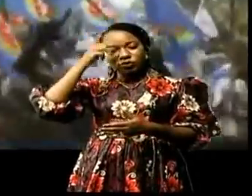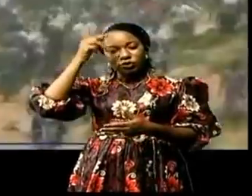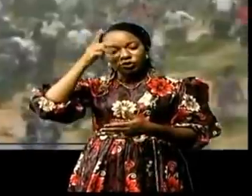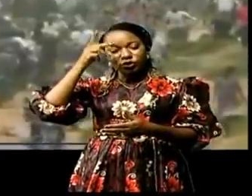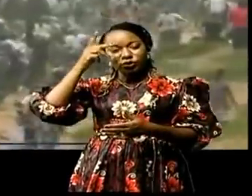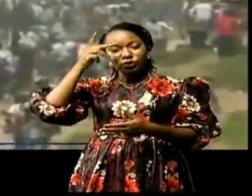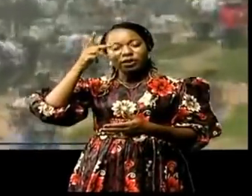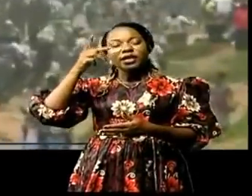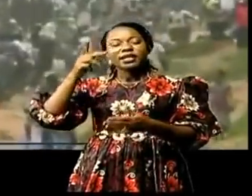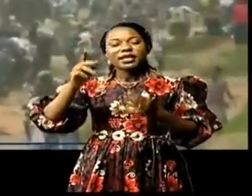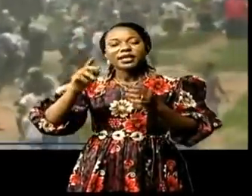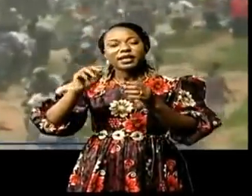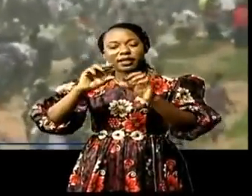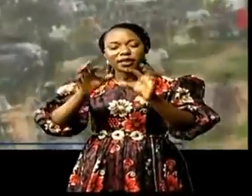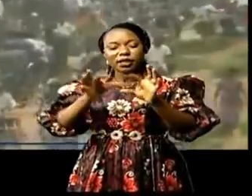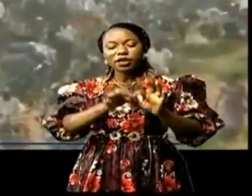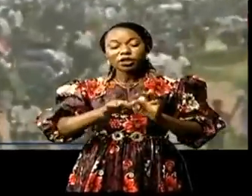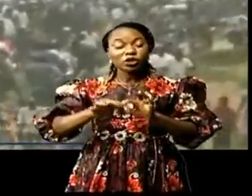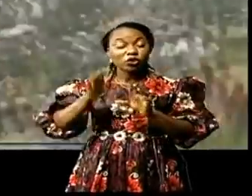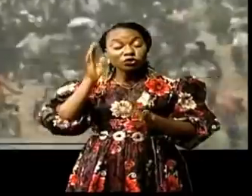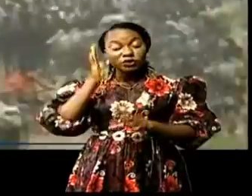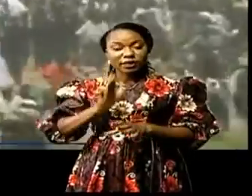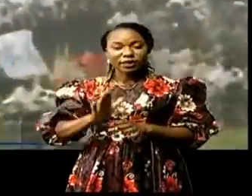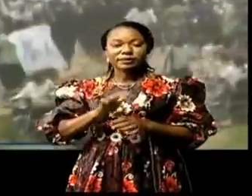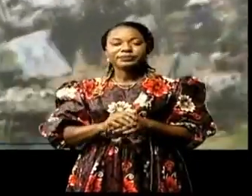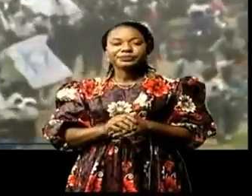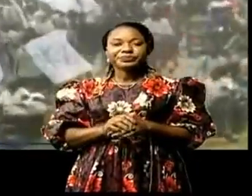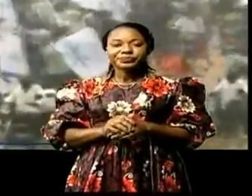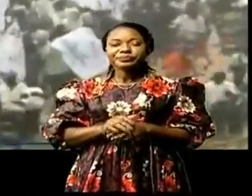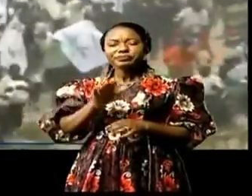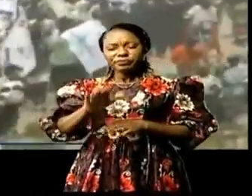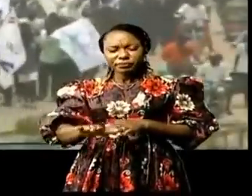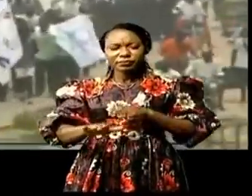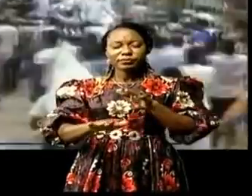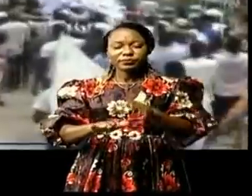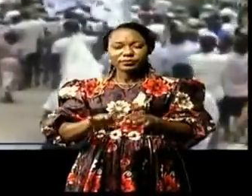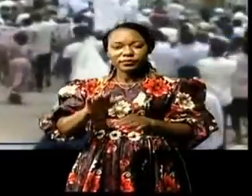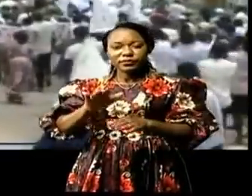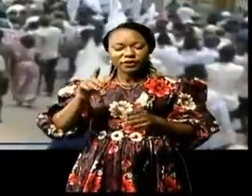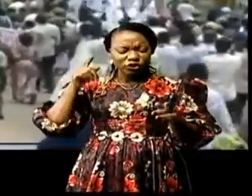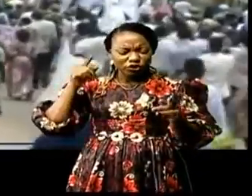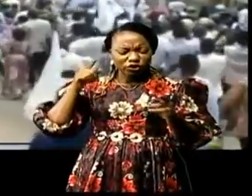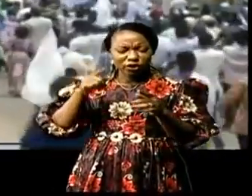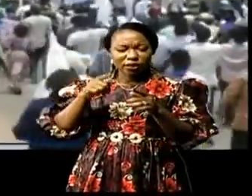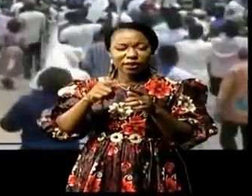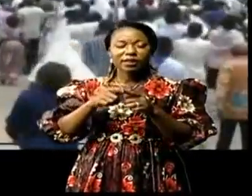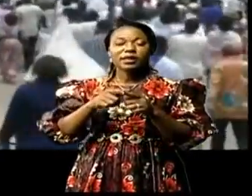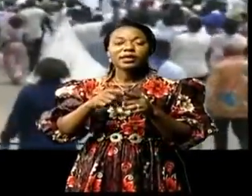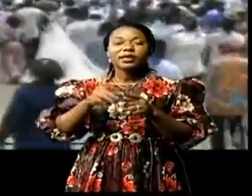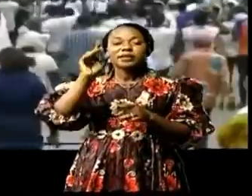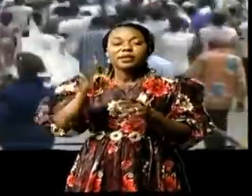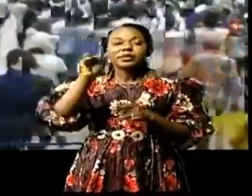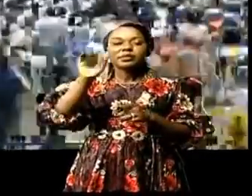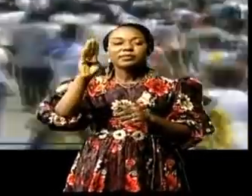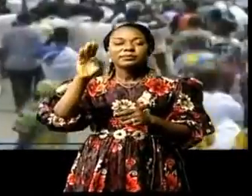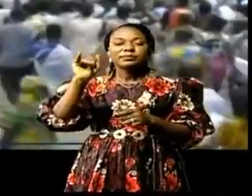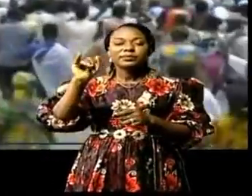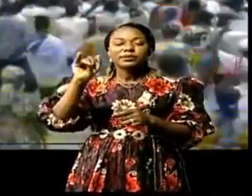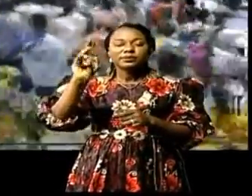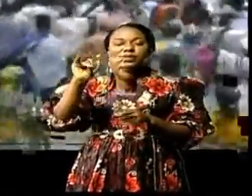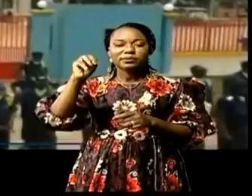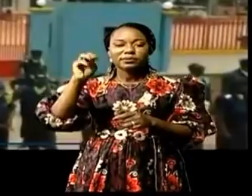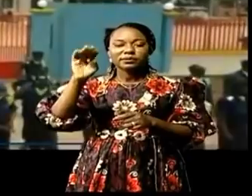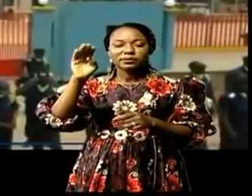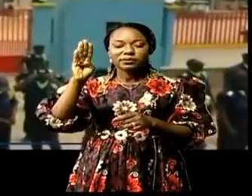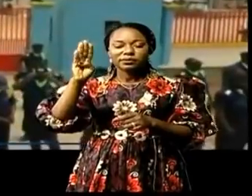à Moualoussé, dans la commune de la Mouya, en passant par les ronds-points de l'Étoile à Dibindi, pour chuter au gouverneur de province dans la commune de